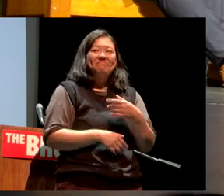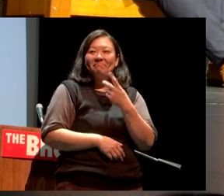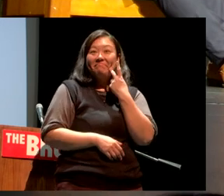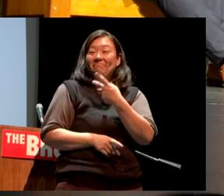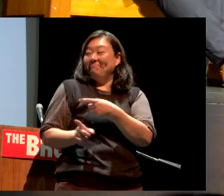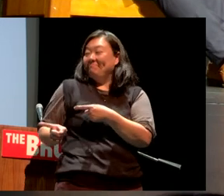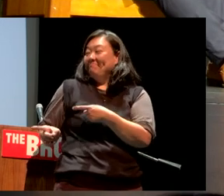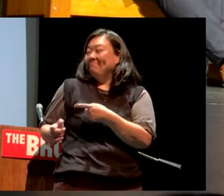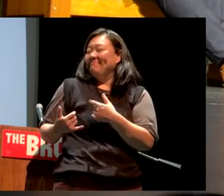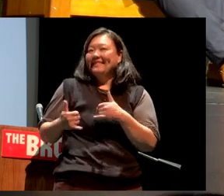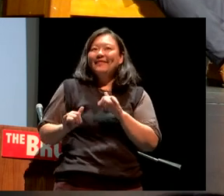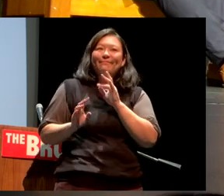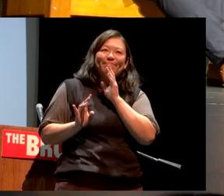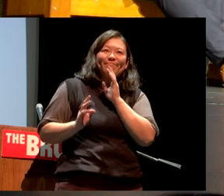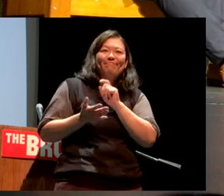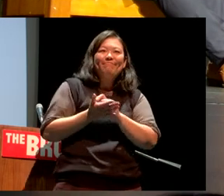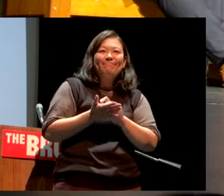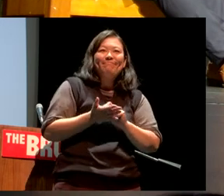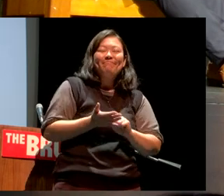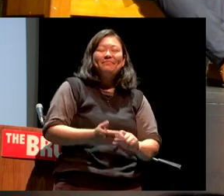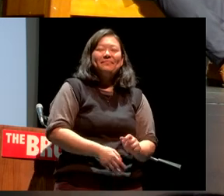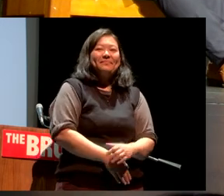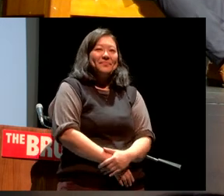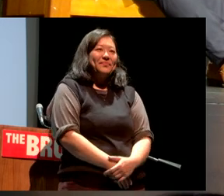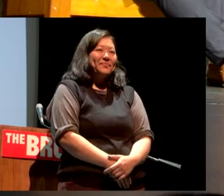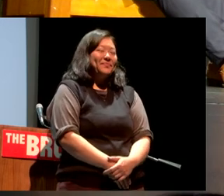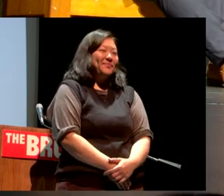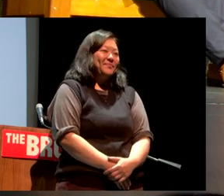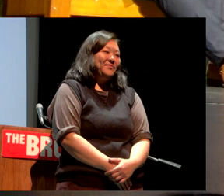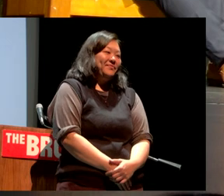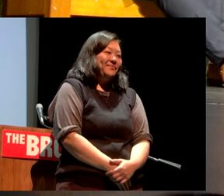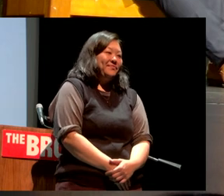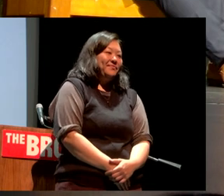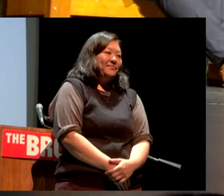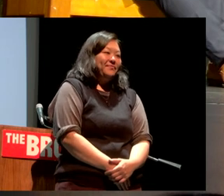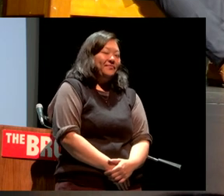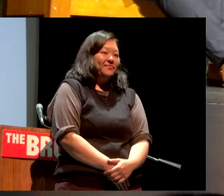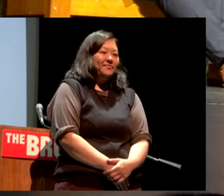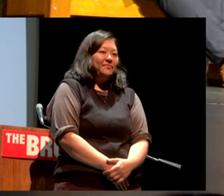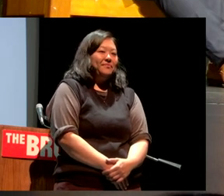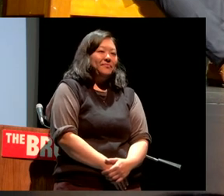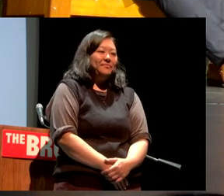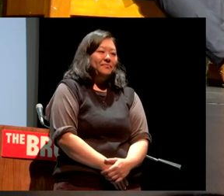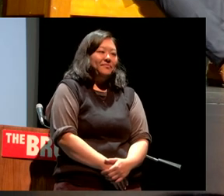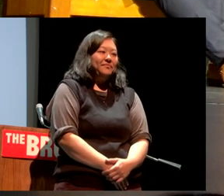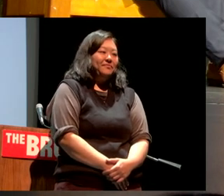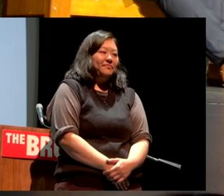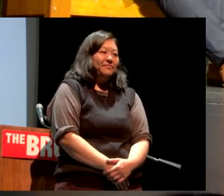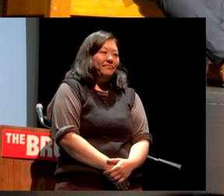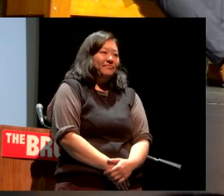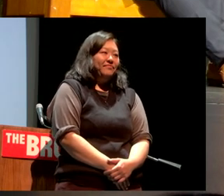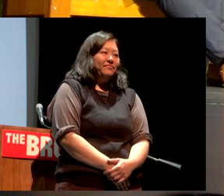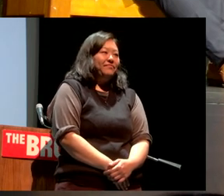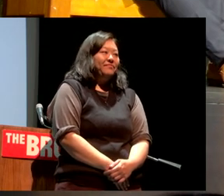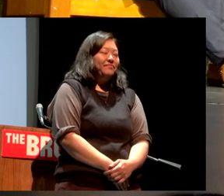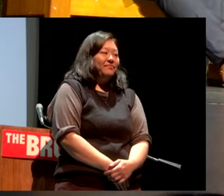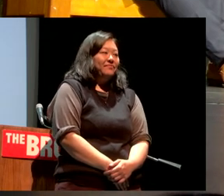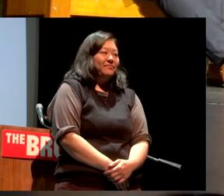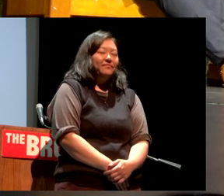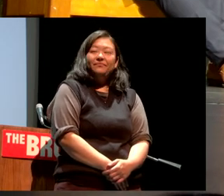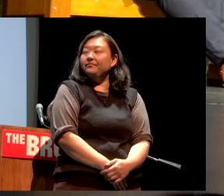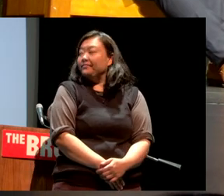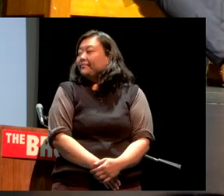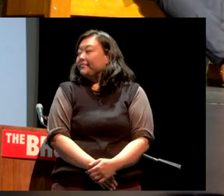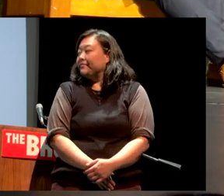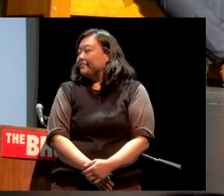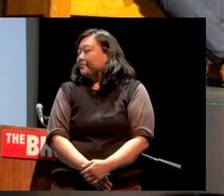対可能性がある。要するにサブカルチャーとかじゃなくて、本当にコレクティブなものを作れば絶対に可能性があるっていうふう